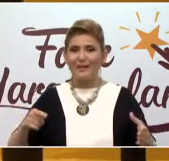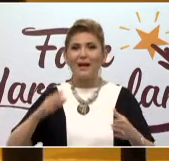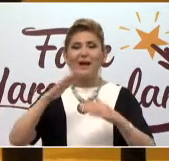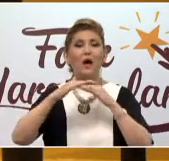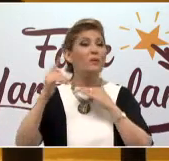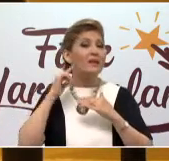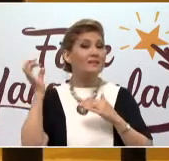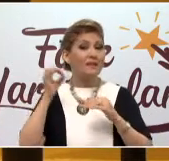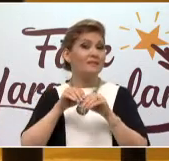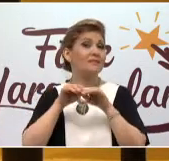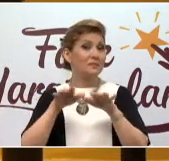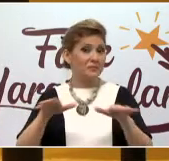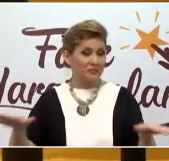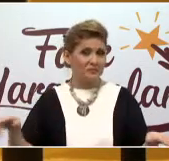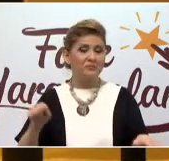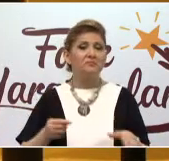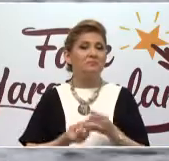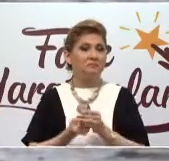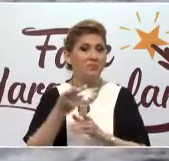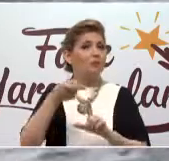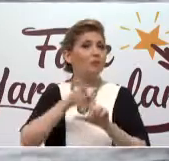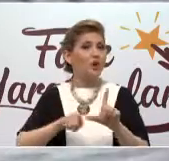ses getiren projeler üretmeye başlıyor.